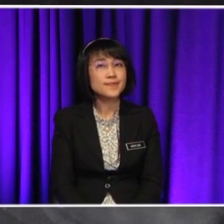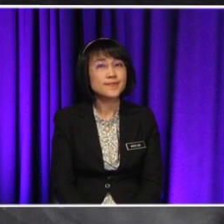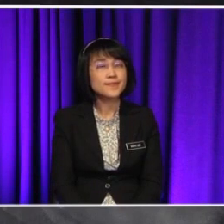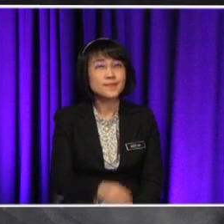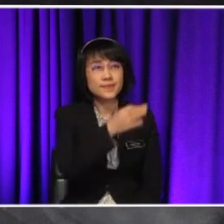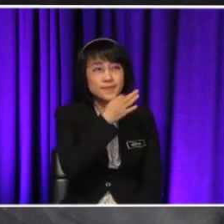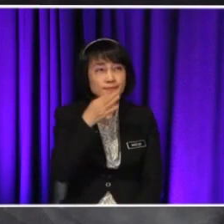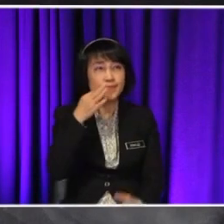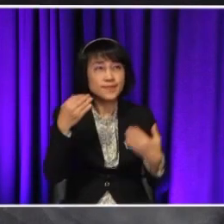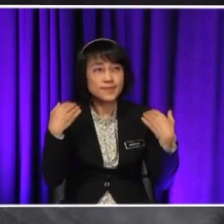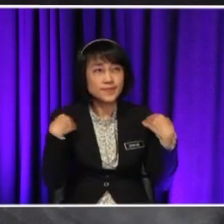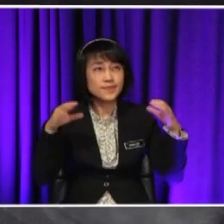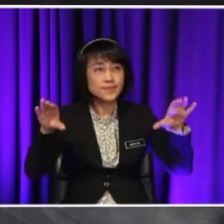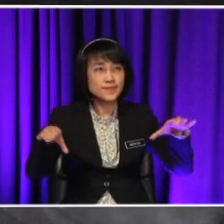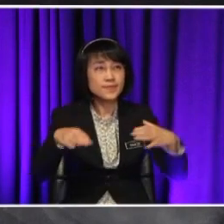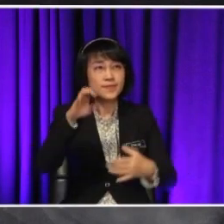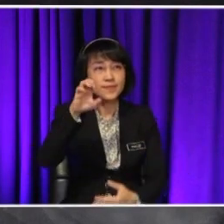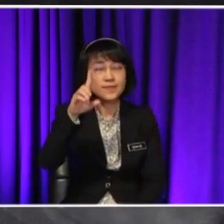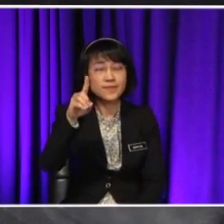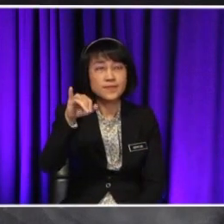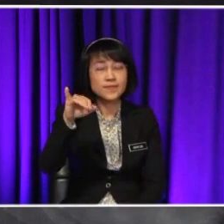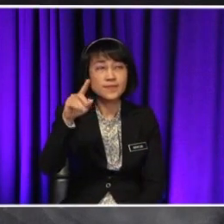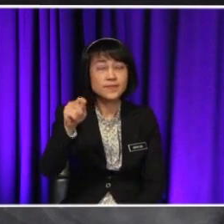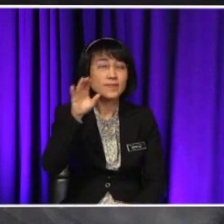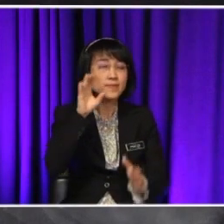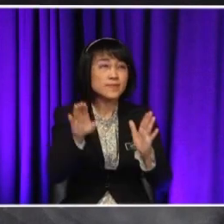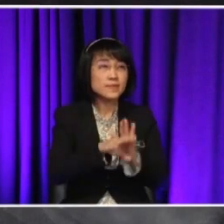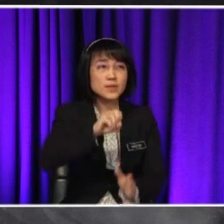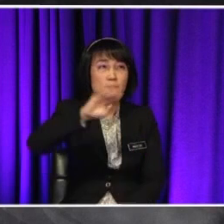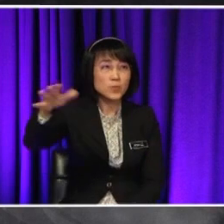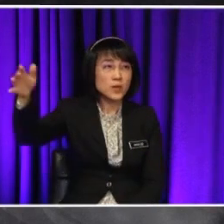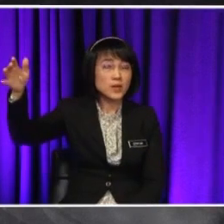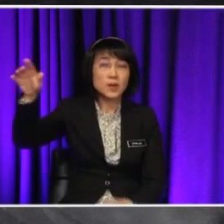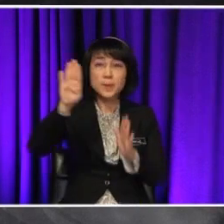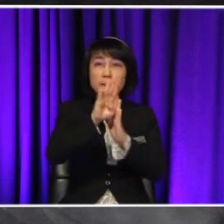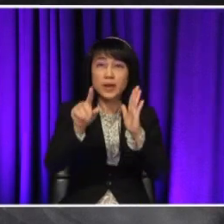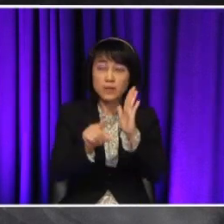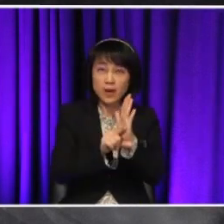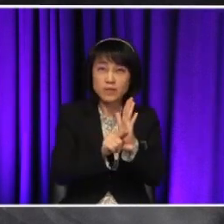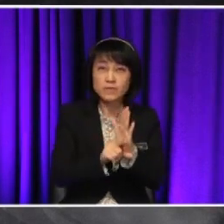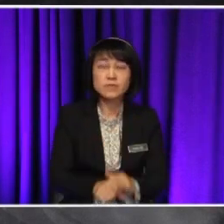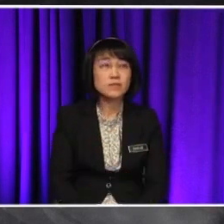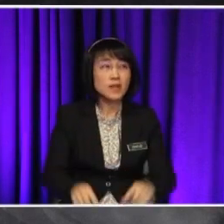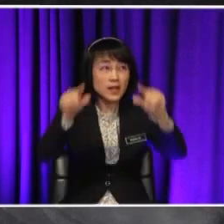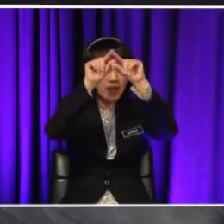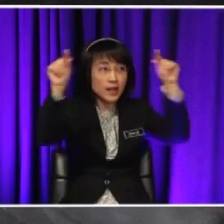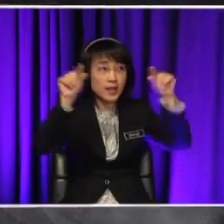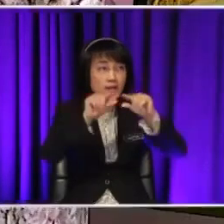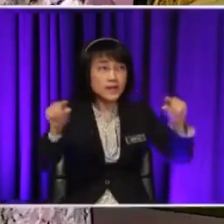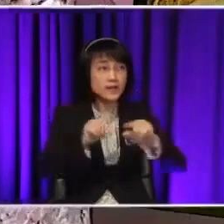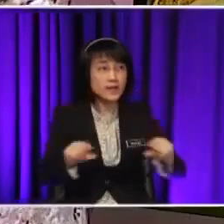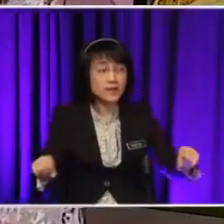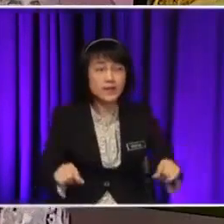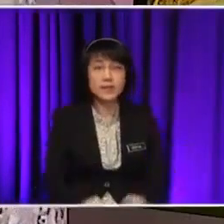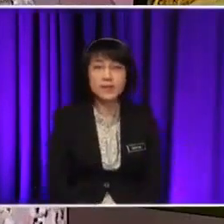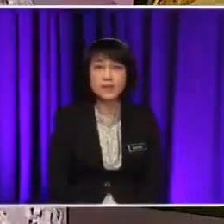buat? Kita nak edit gambar, kita buang latar belakang. Pernah, cikgu. Okey, ni nama dia layering. Layering. Okey, biasa kita pakai perkataan remove